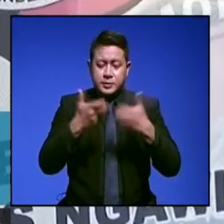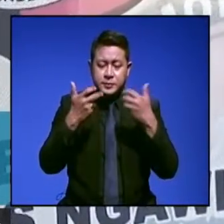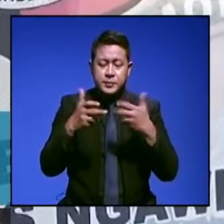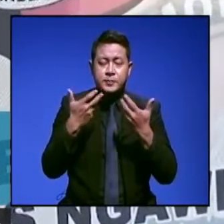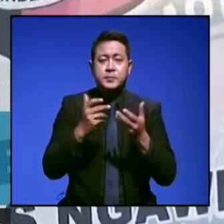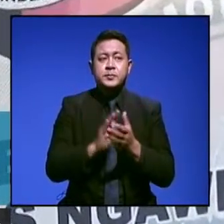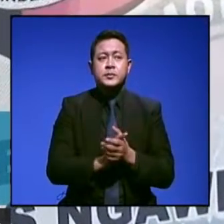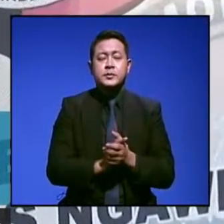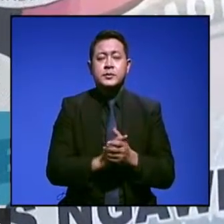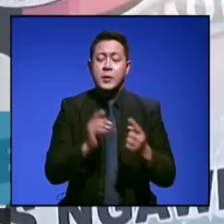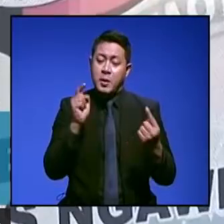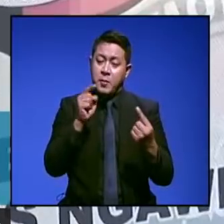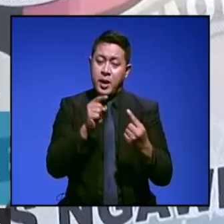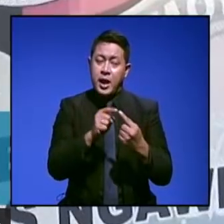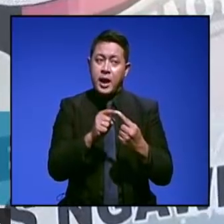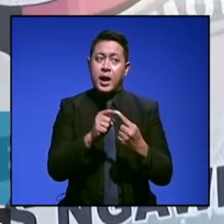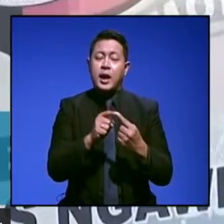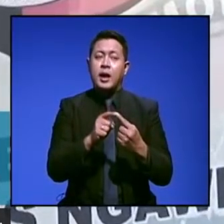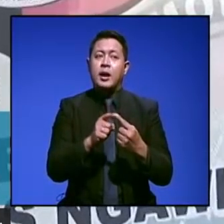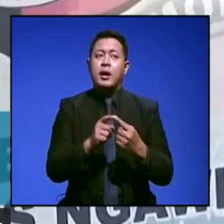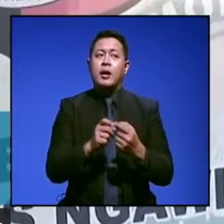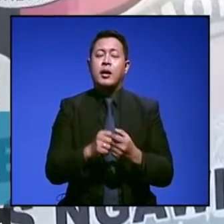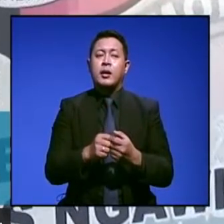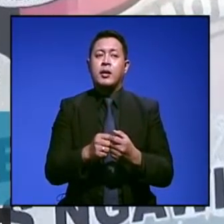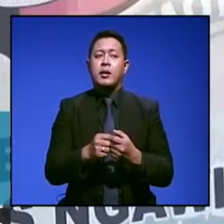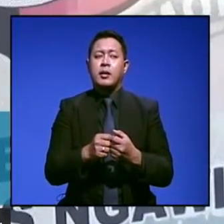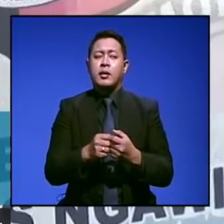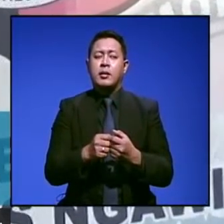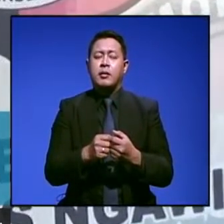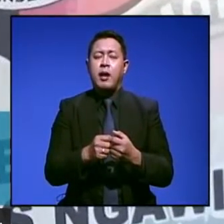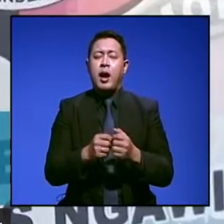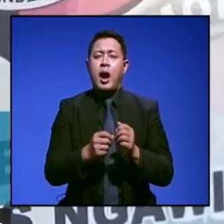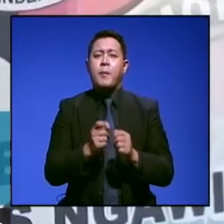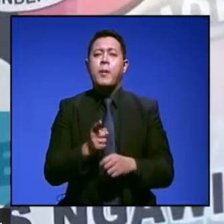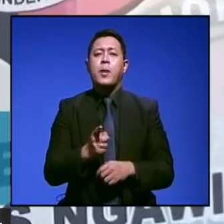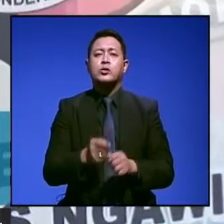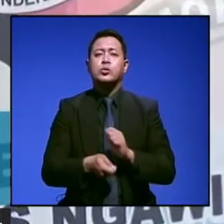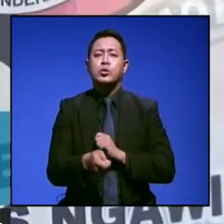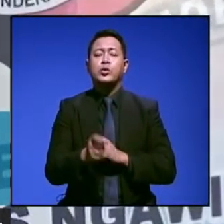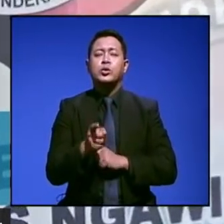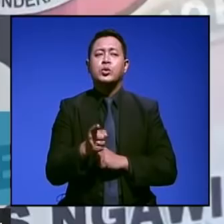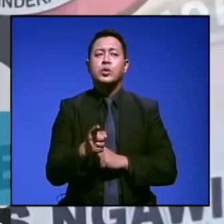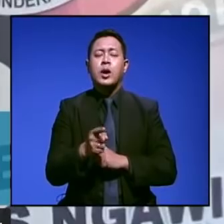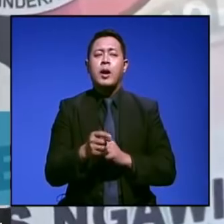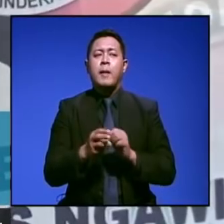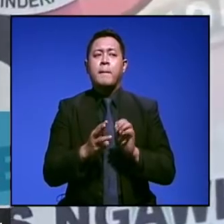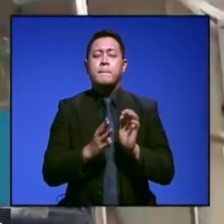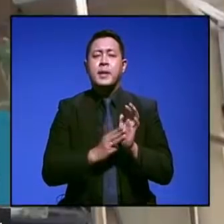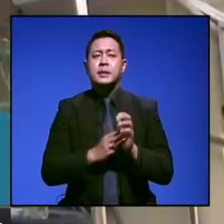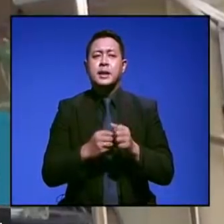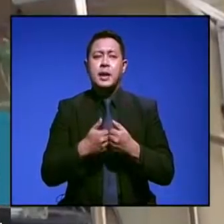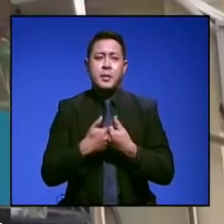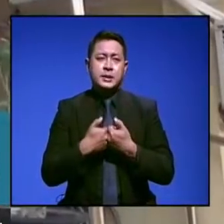hasil olah TKP, mengarah kepada yang gantung diri. Motifnya dugaan sementara apa? Dugaan sementara motifnya terkait